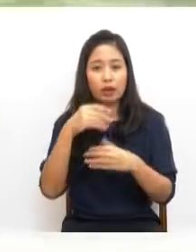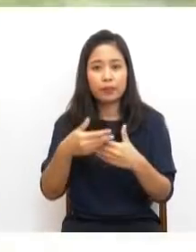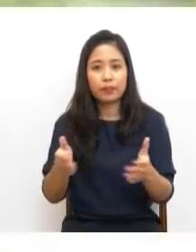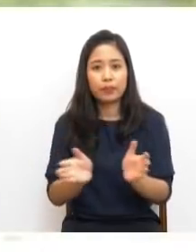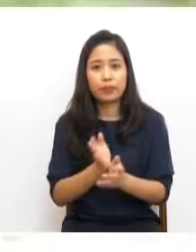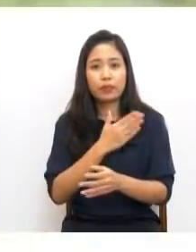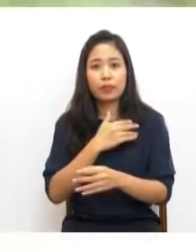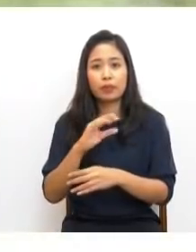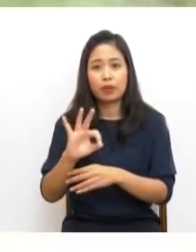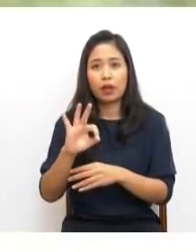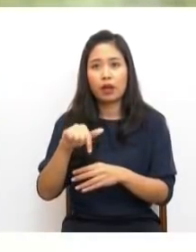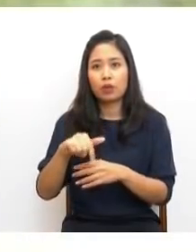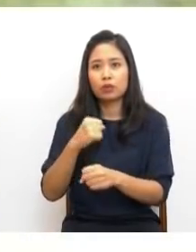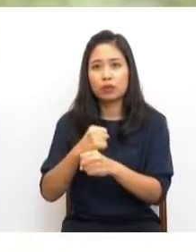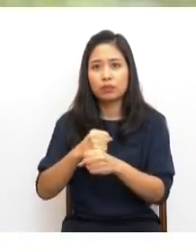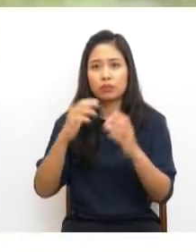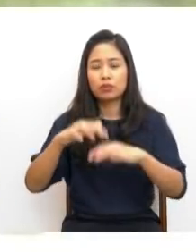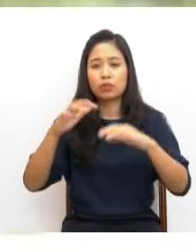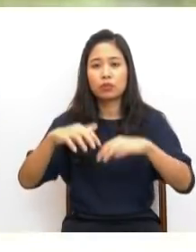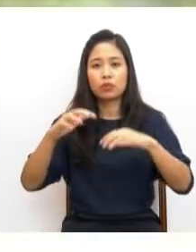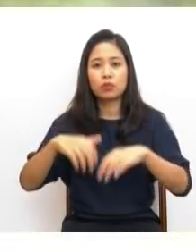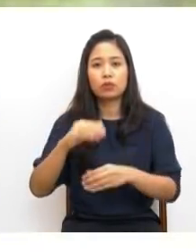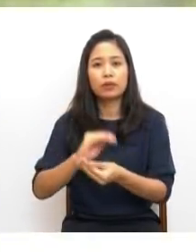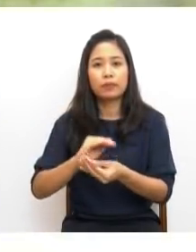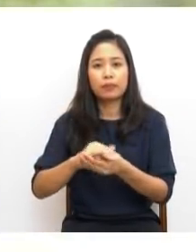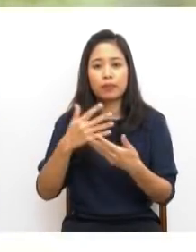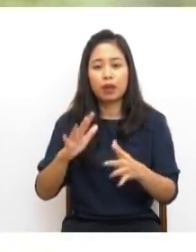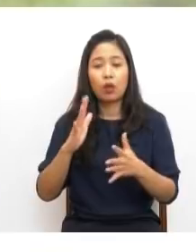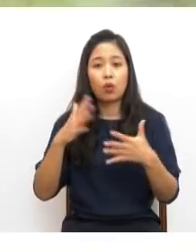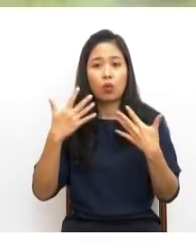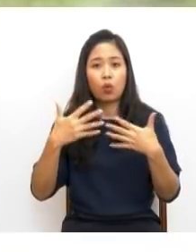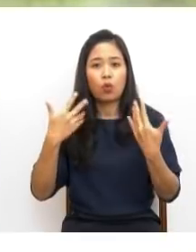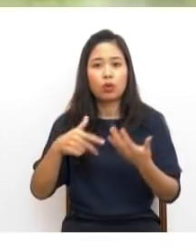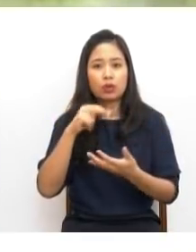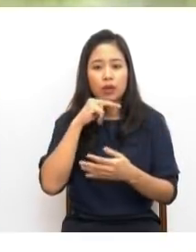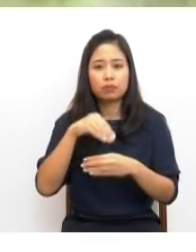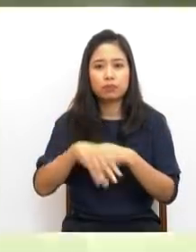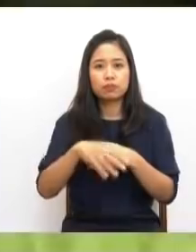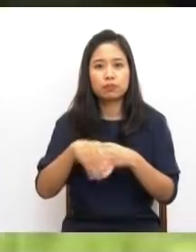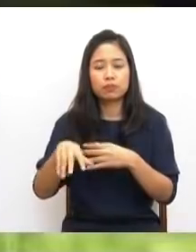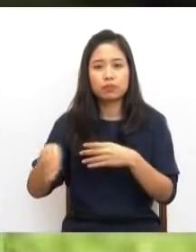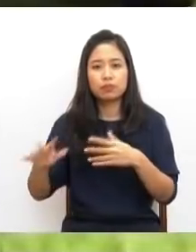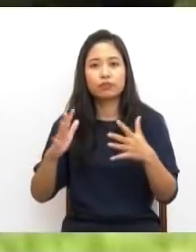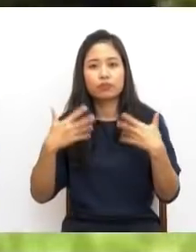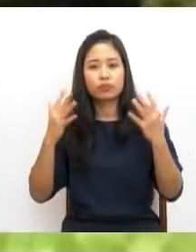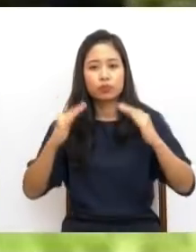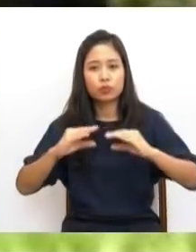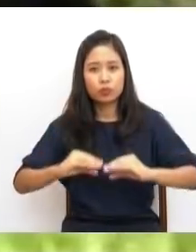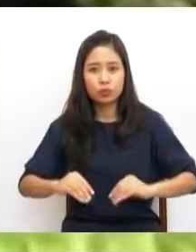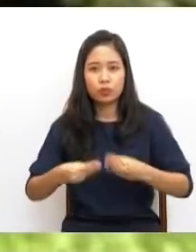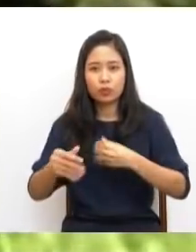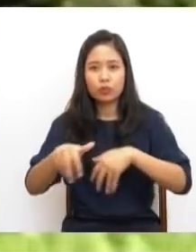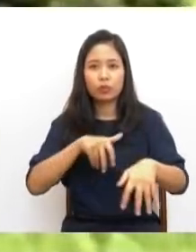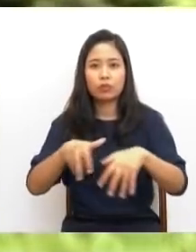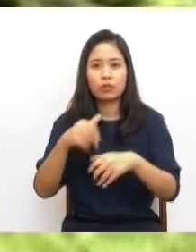ไม่เพียงแค่เก็บน้ำในฤดูฝนเท่านั้นเพราะในช่วงหน้าแล้งก็ช่วยส่งน้ำไปบรรเทาความเดือดร้อนให้กับประชาชนสามารถ